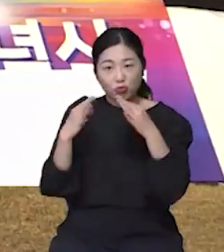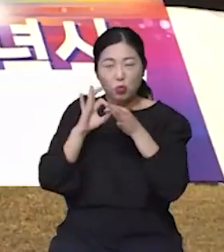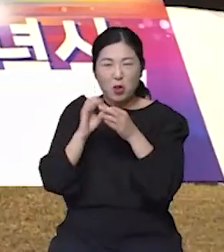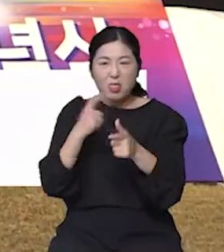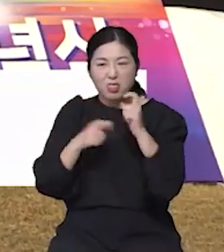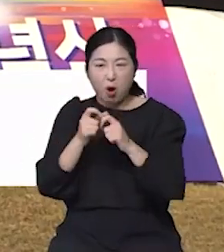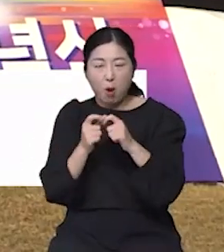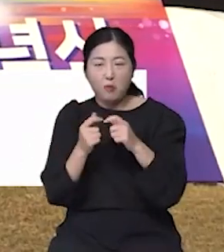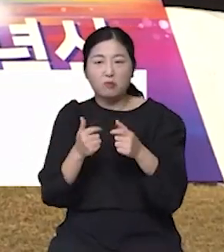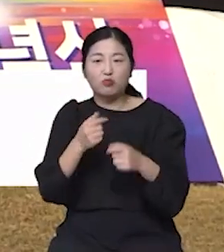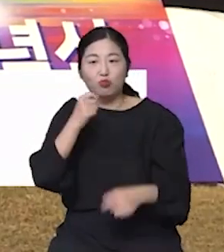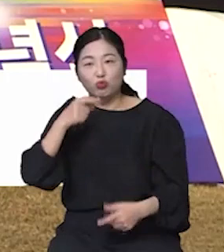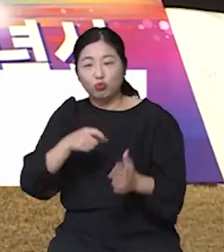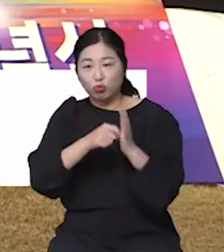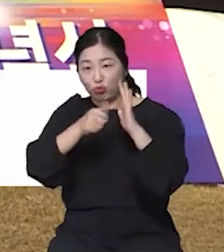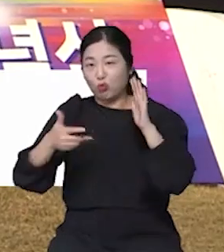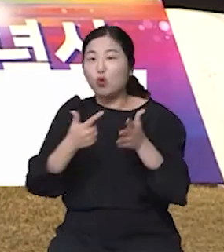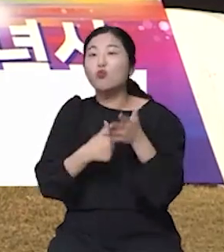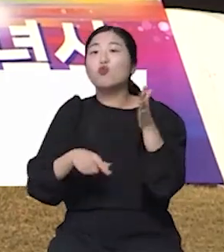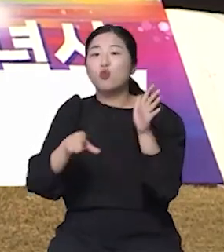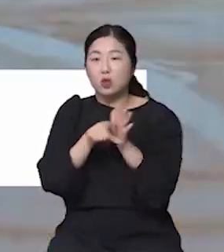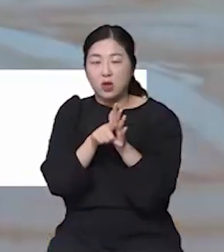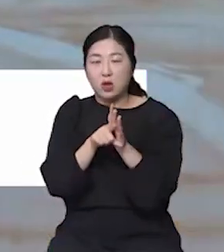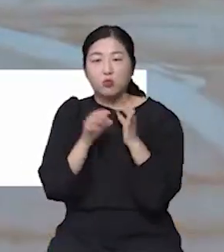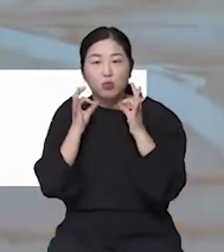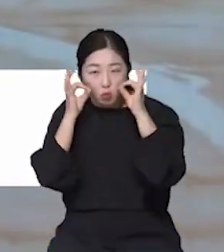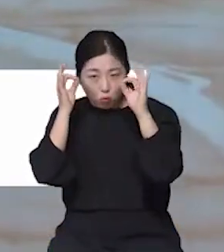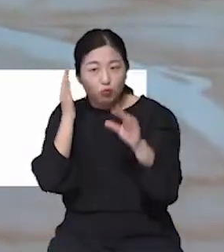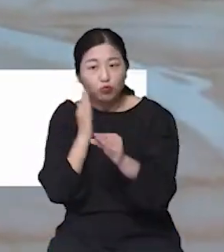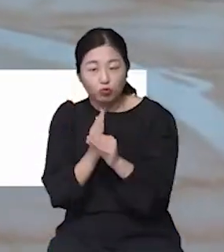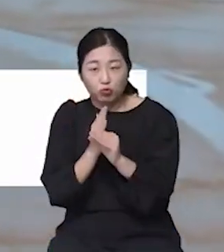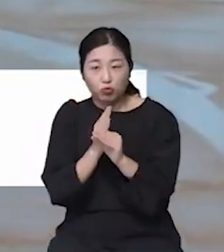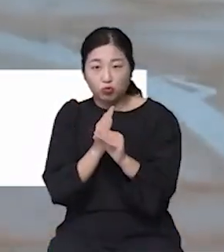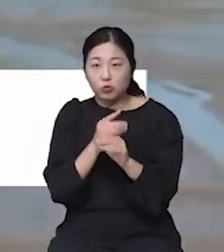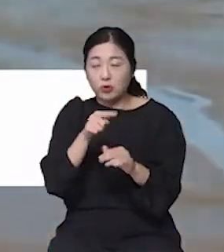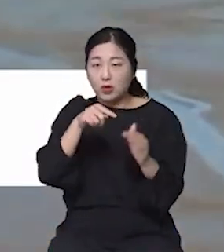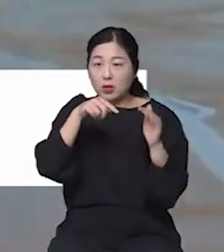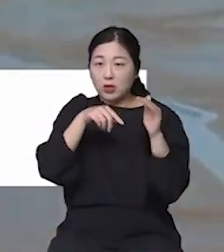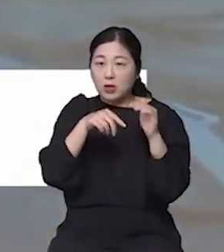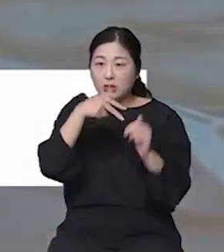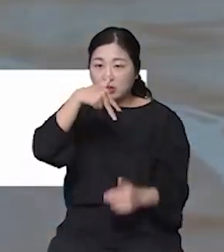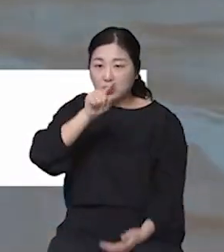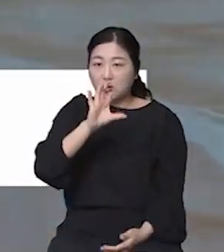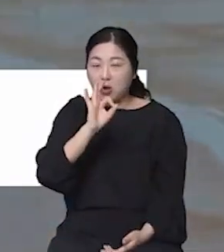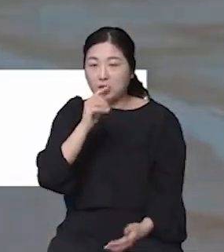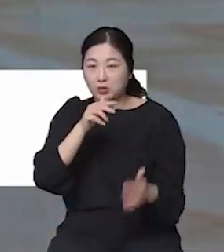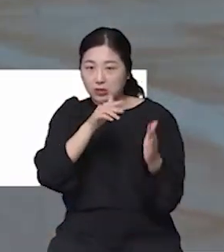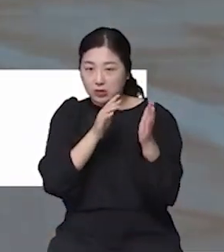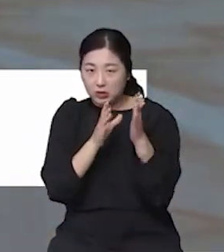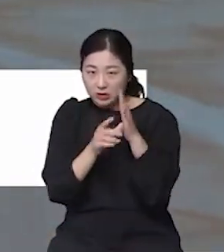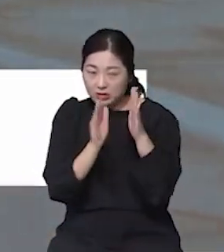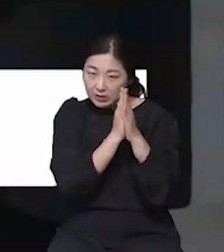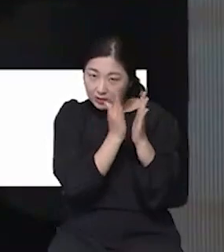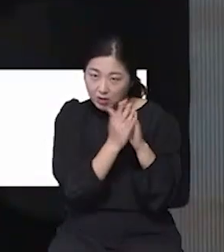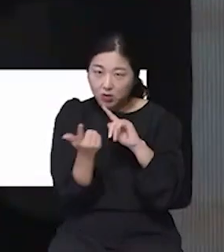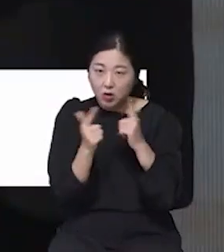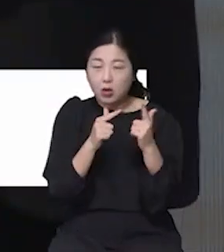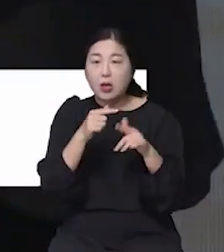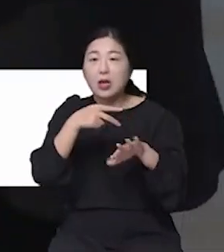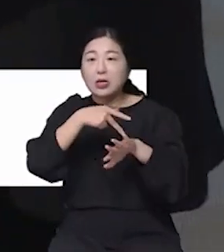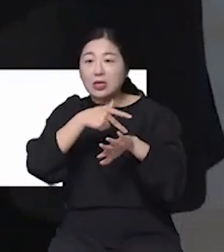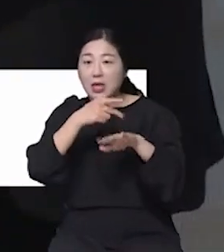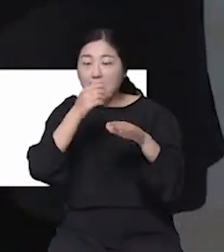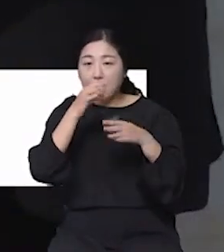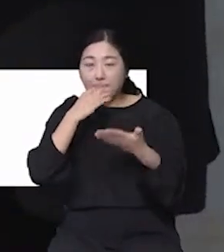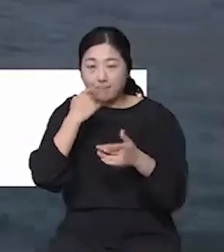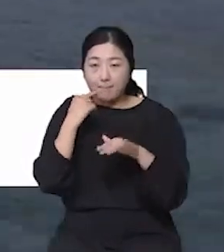수 있도록 총력을 기울이고 있습니다. 신안은 최대 해저유물과 정약전의 자산어보, 천연기념물 홍도 등의